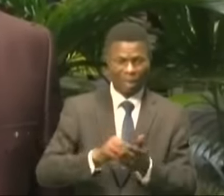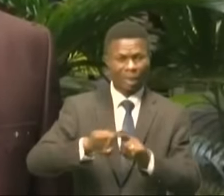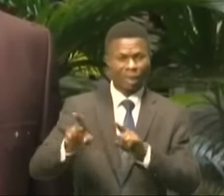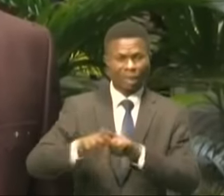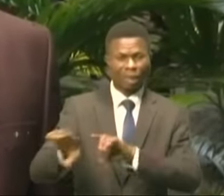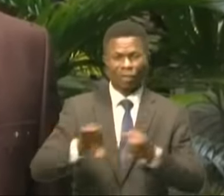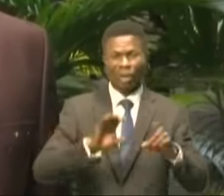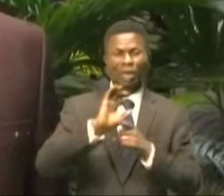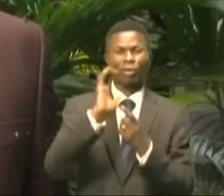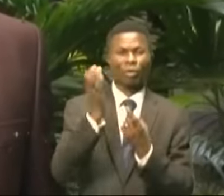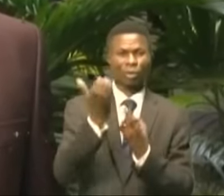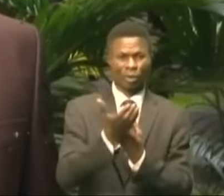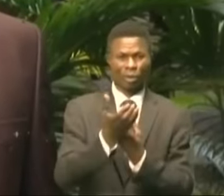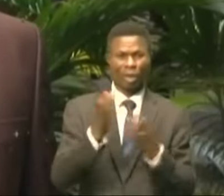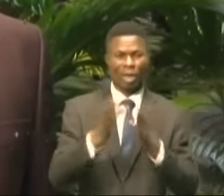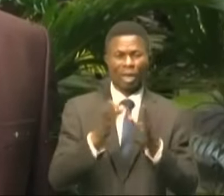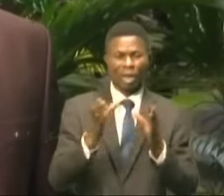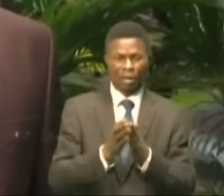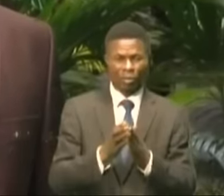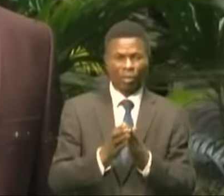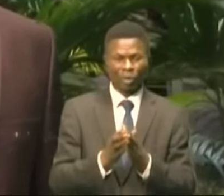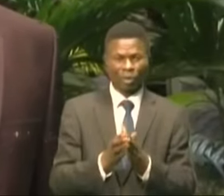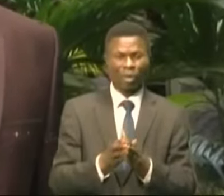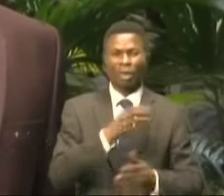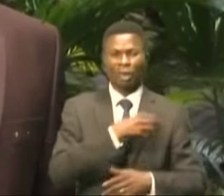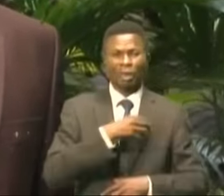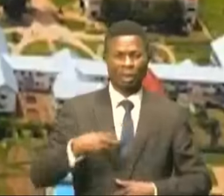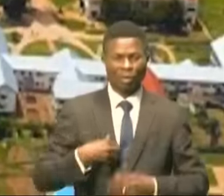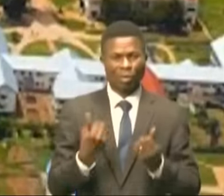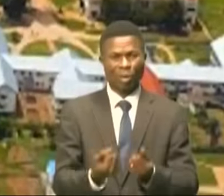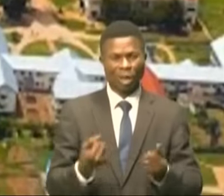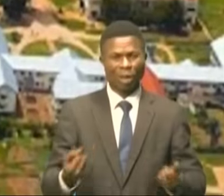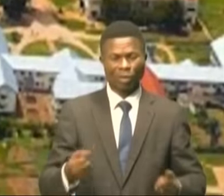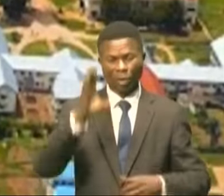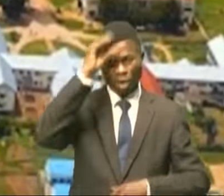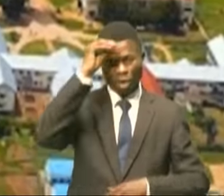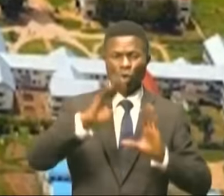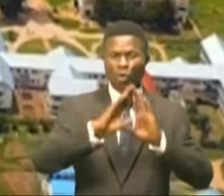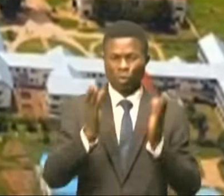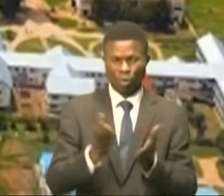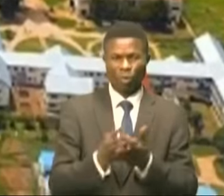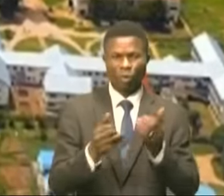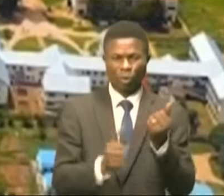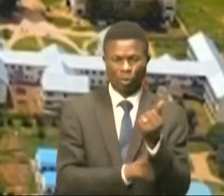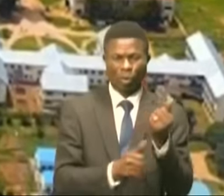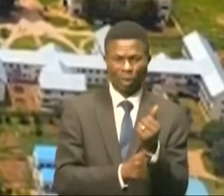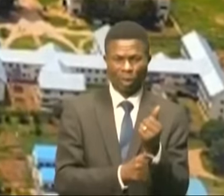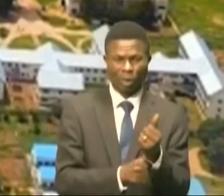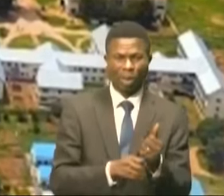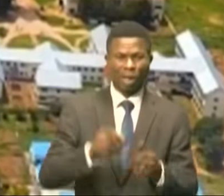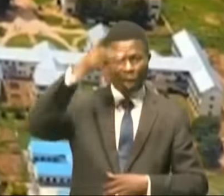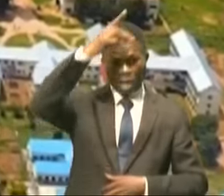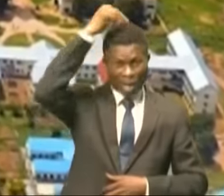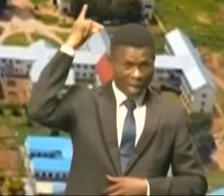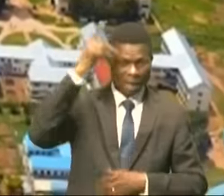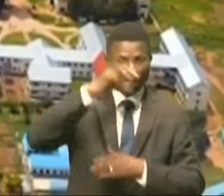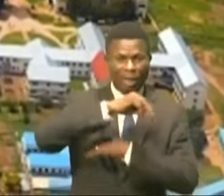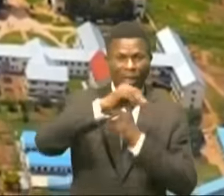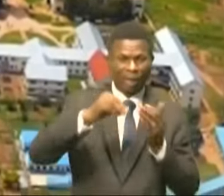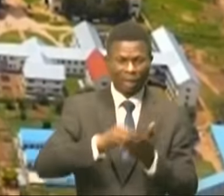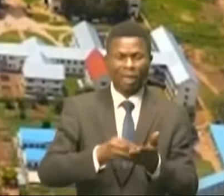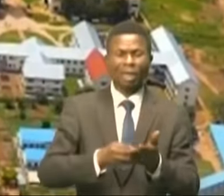culturelle, avec ses hommes, ses femmes, ses enfants et tout le monde, ce Kasaï central qui m'a